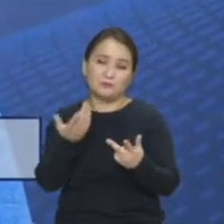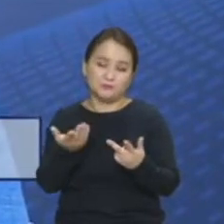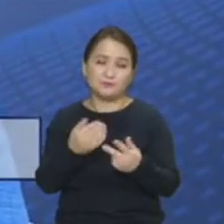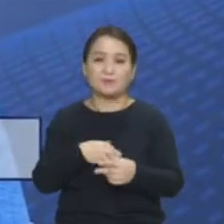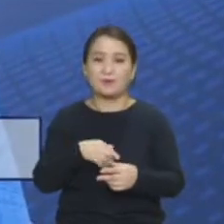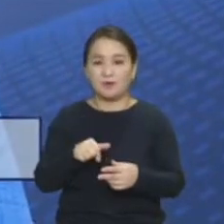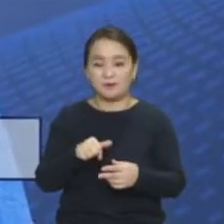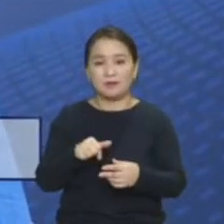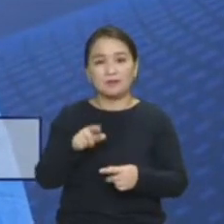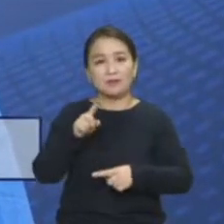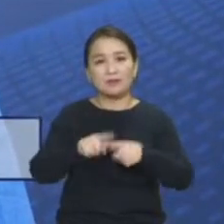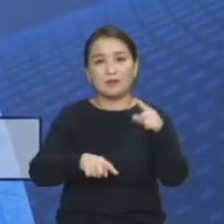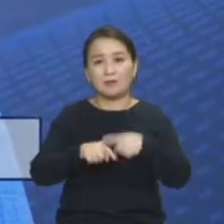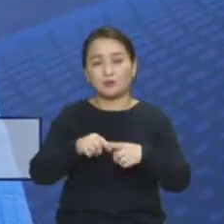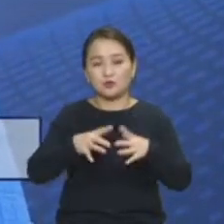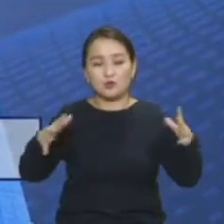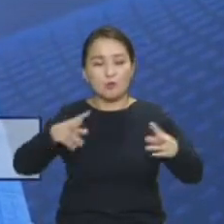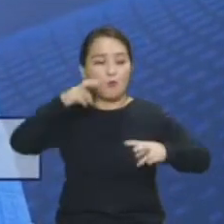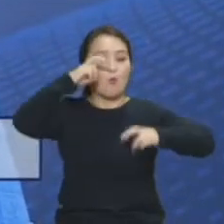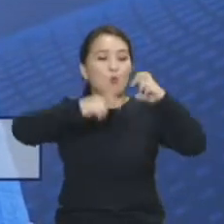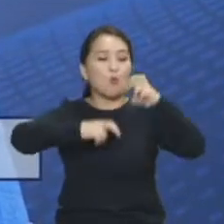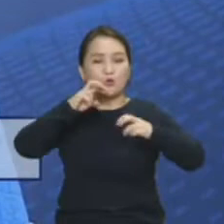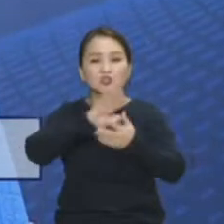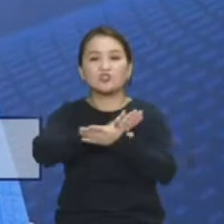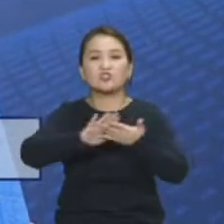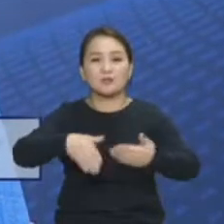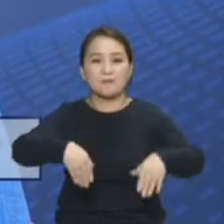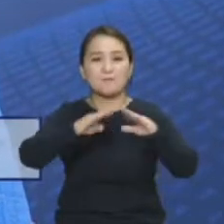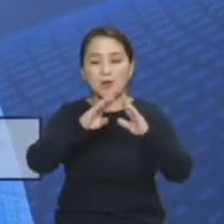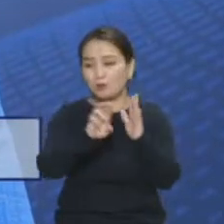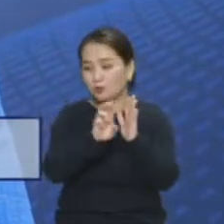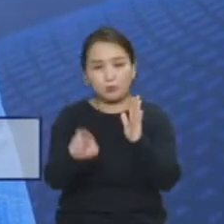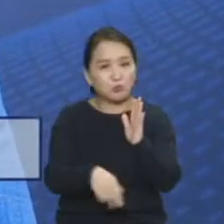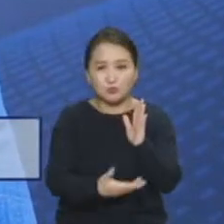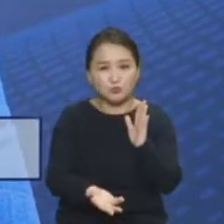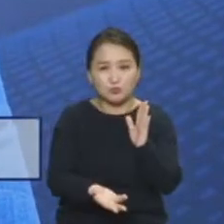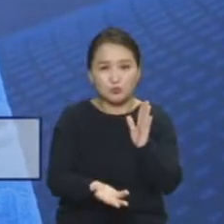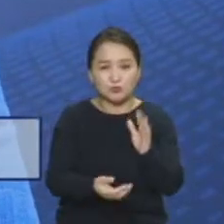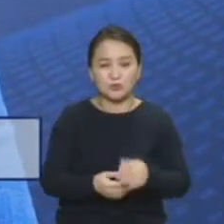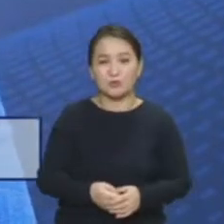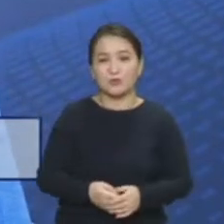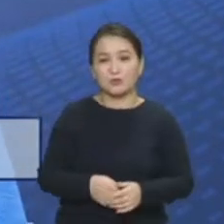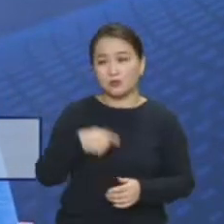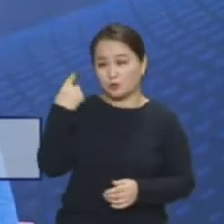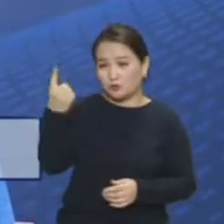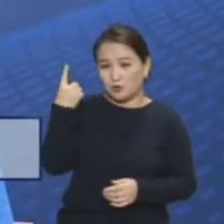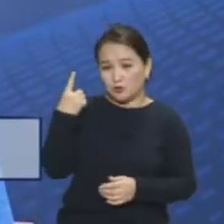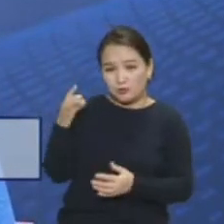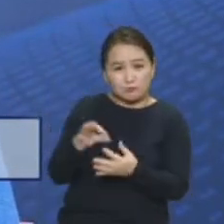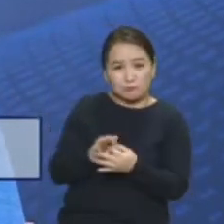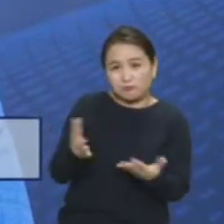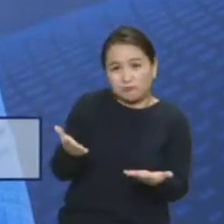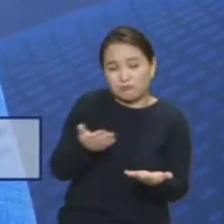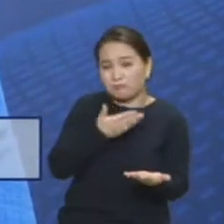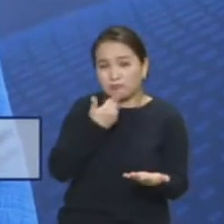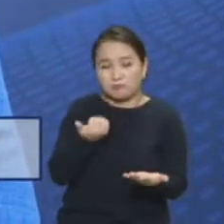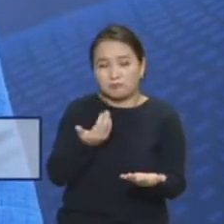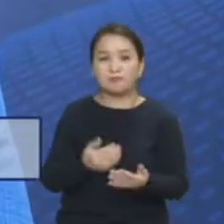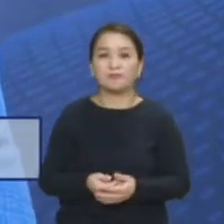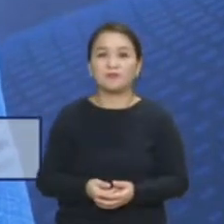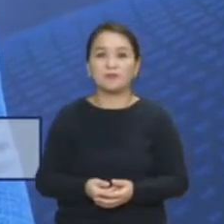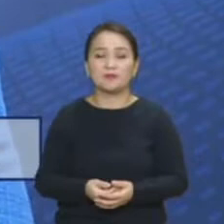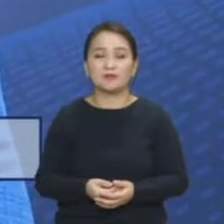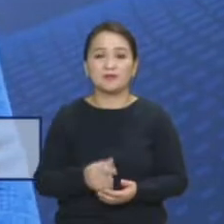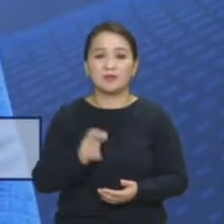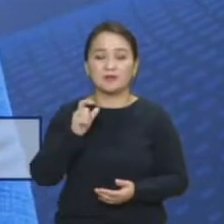бид ямар ч том үйлдвэрчнээр барих боломж олцсон байхгүй. Эрчим хүчний дутагдалтай байна. Нэг ч том мега төсөл явах боломж бид